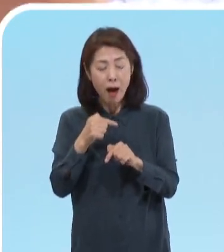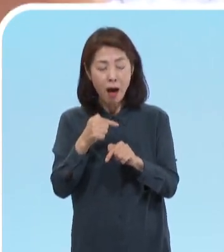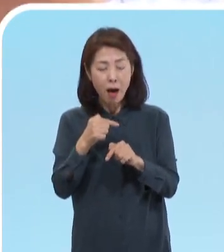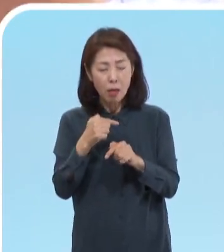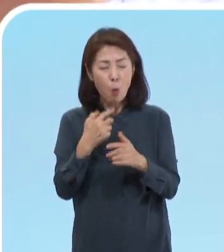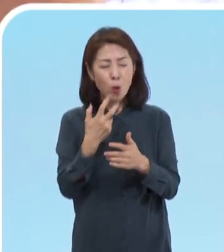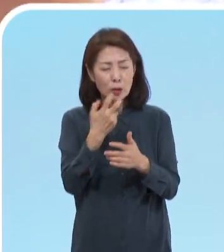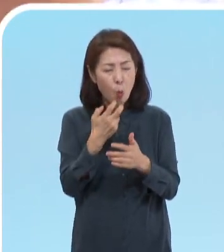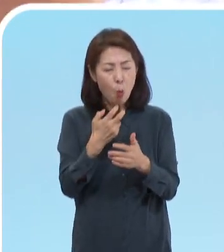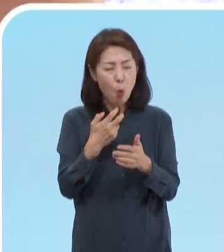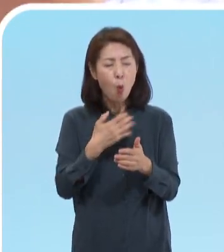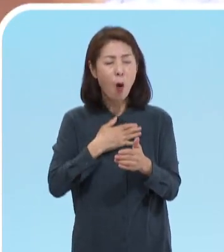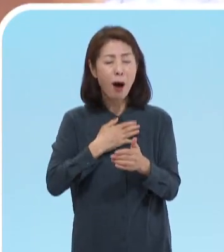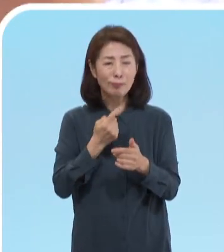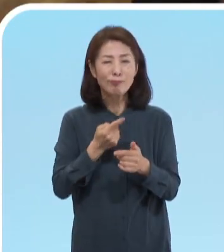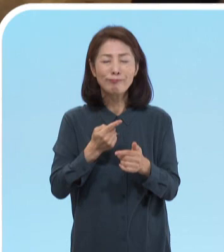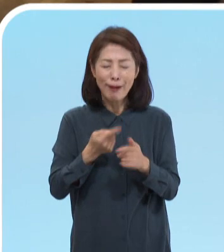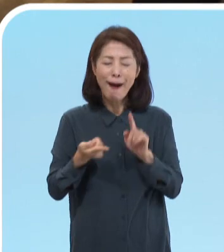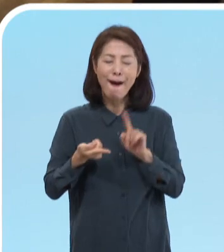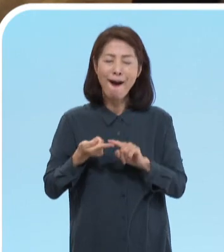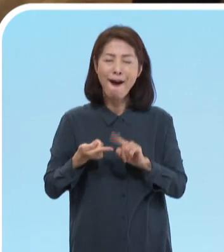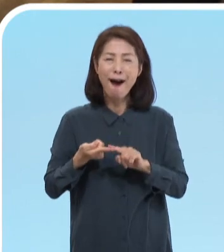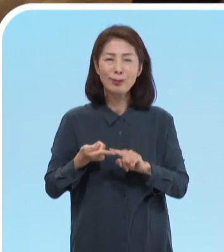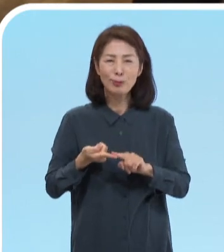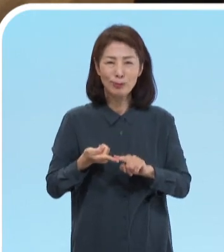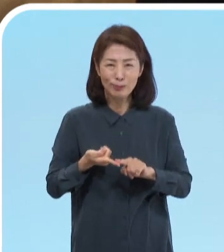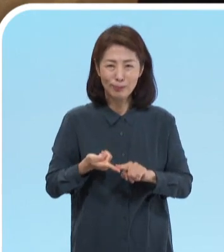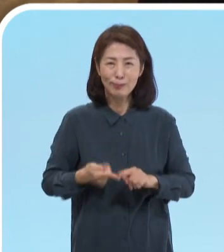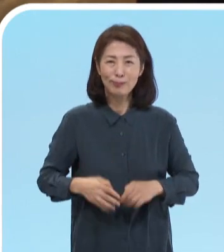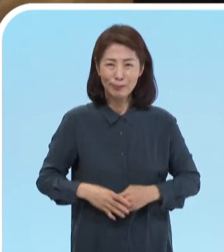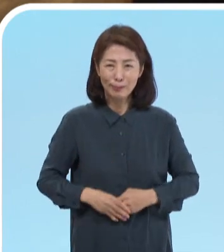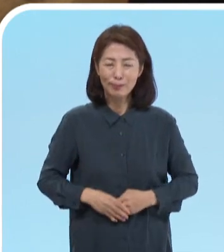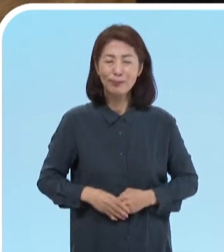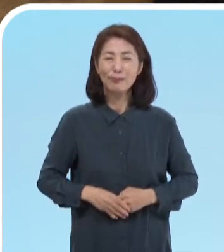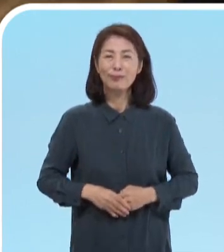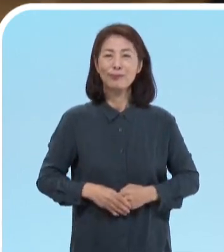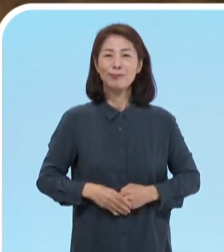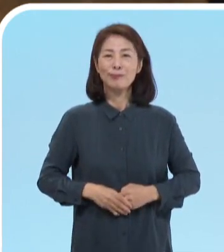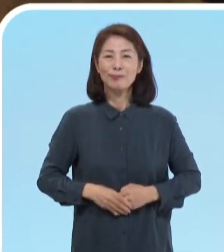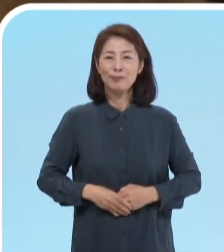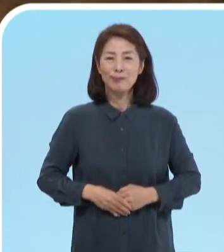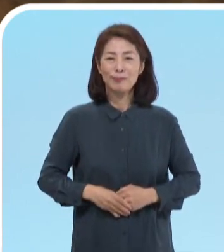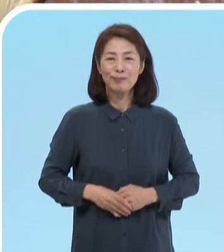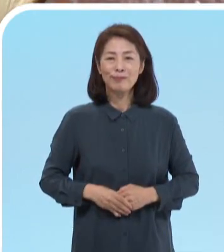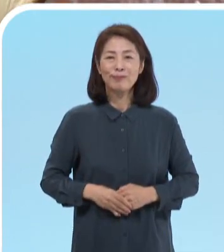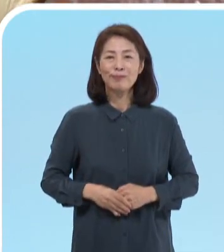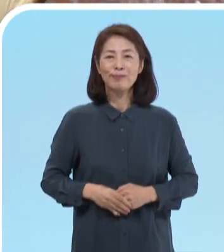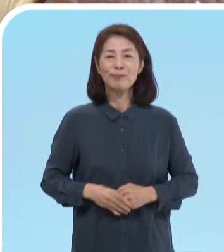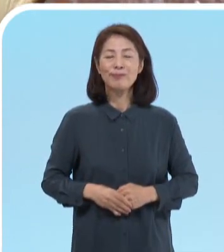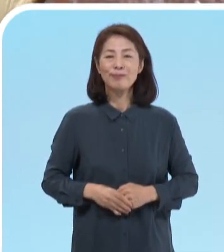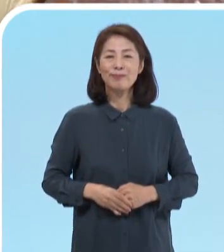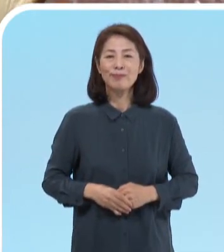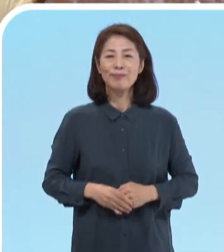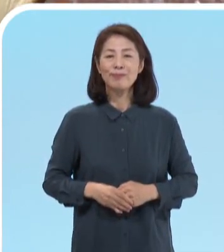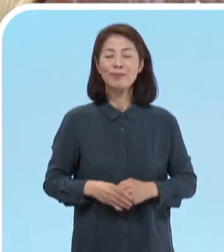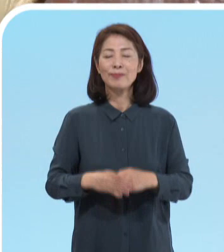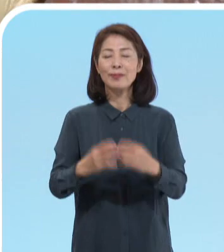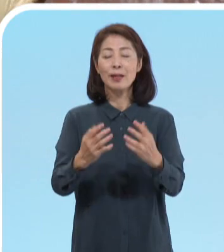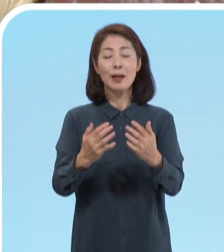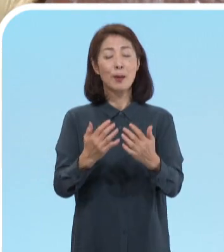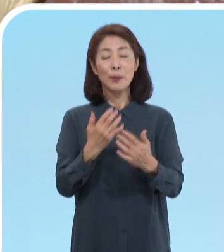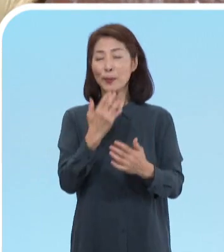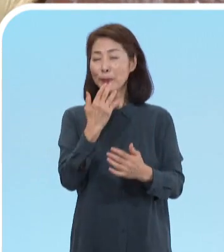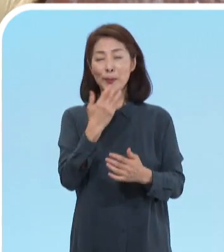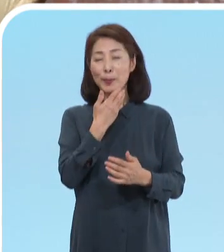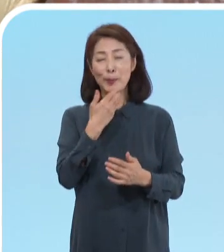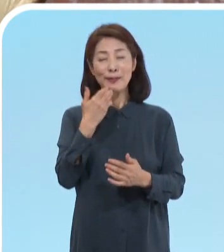に塩気もしっかりあるので合う。めちゃくちゃ合います。 そして